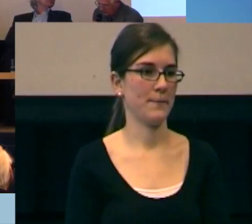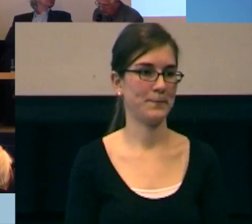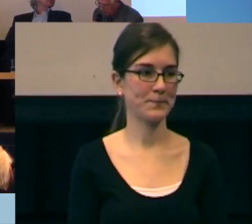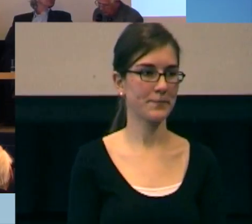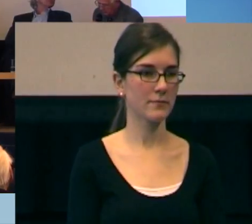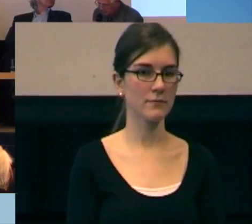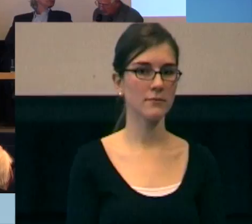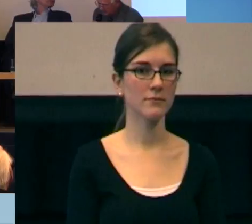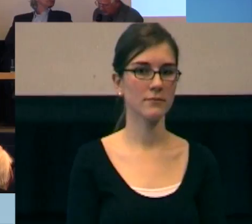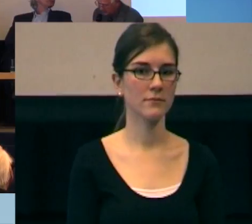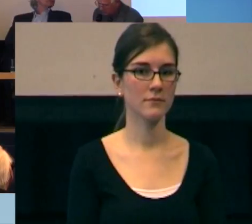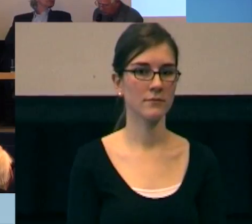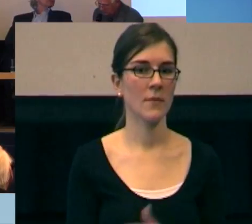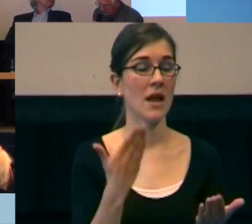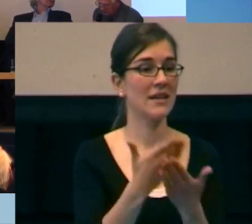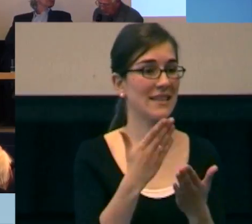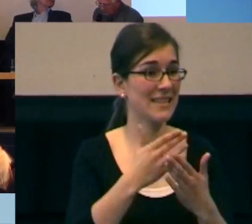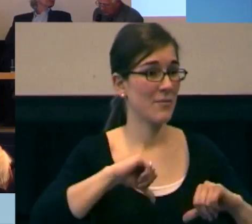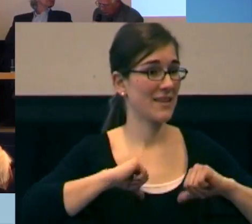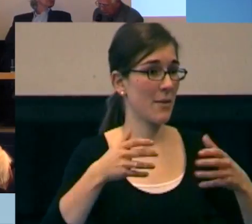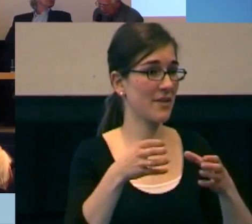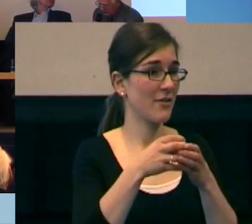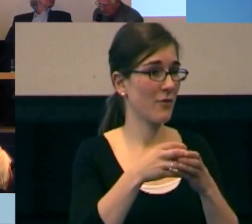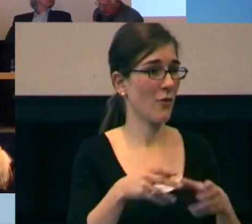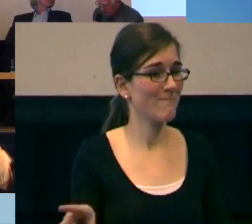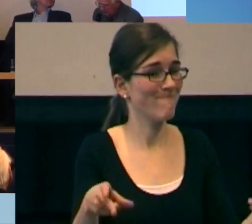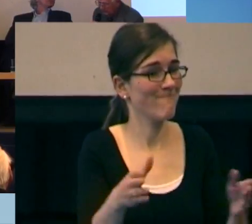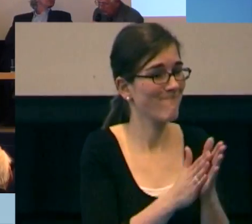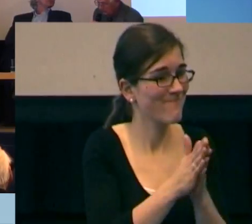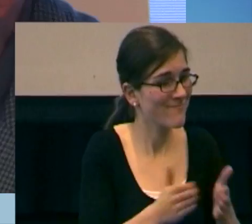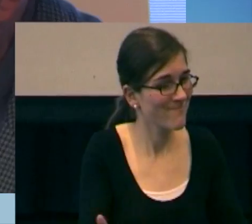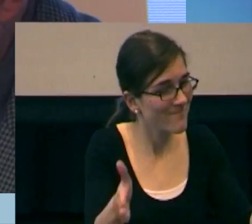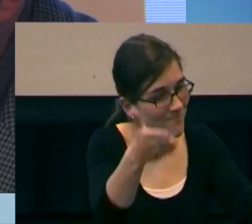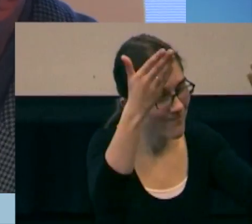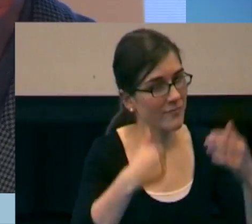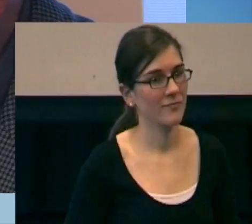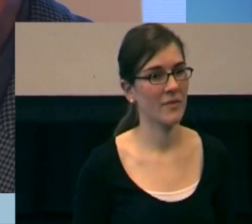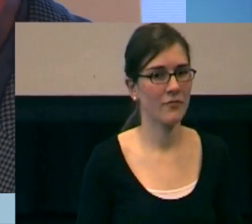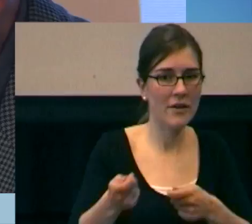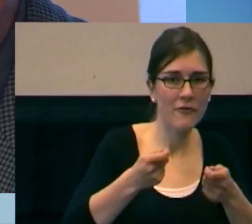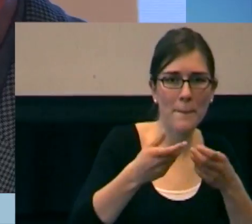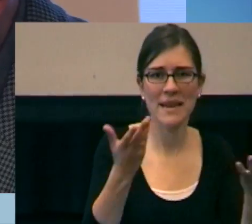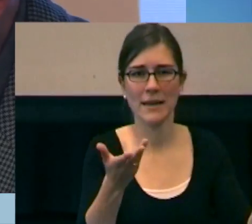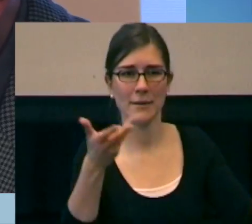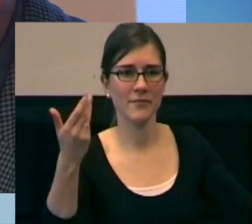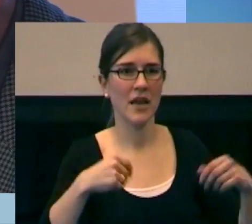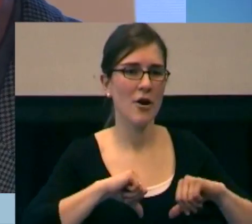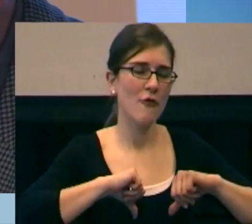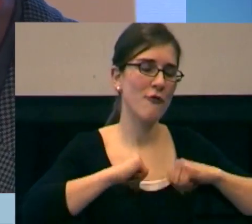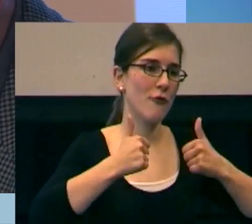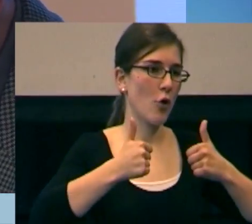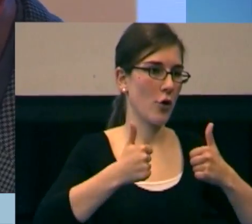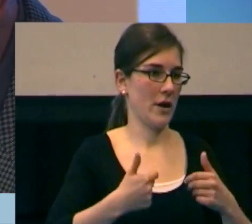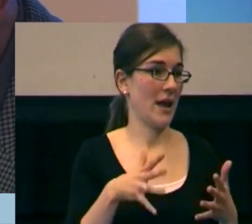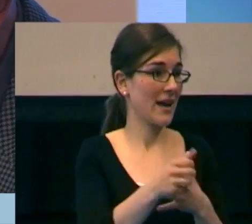Deshalb bemühen sich die Selbsthilfegruppen darum zu vermitteln, dass Früherkennung Leben